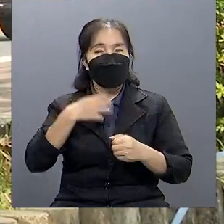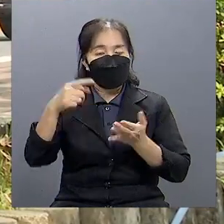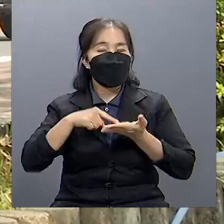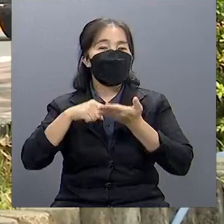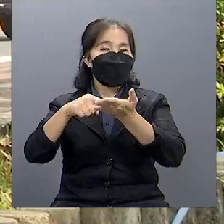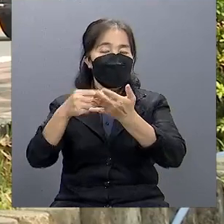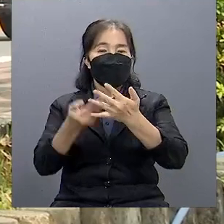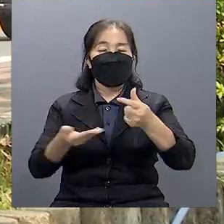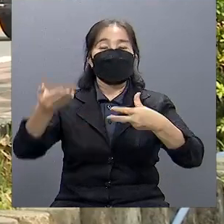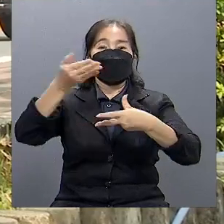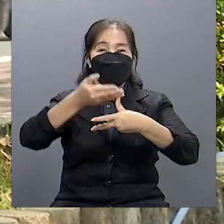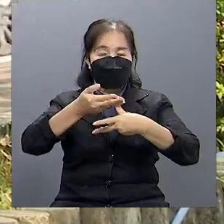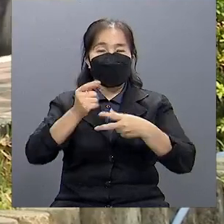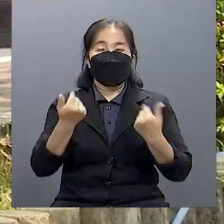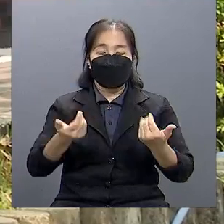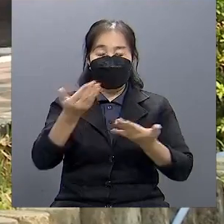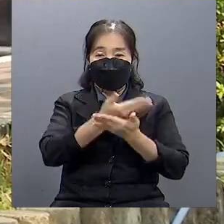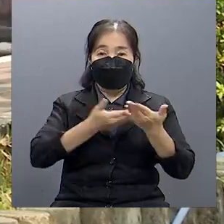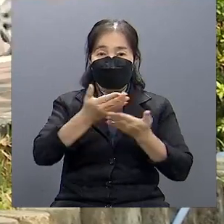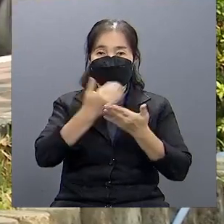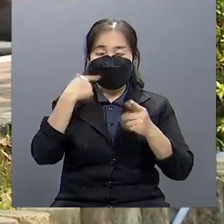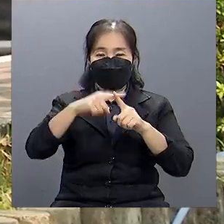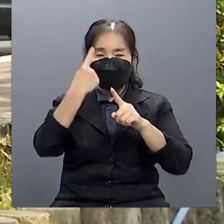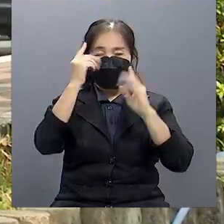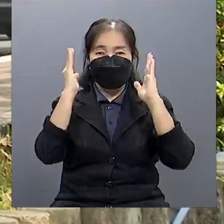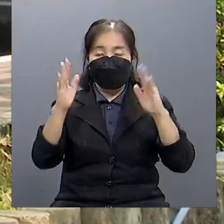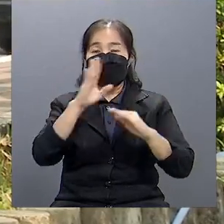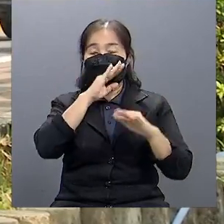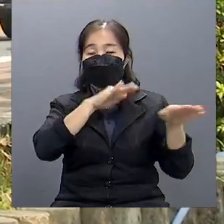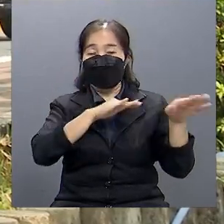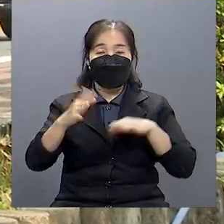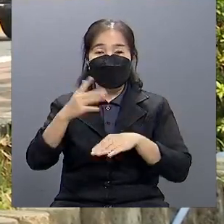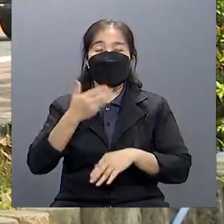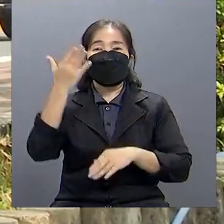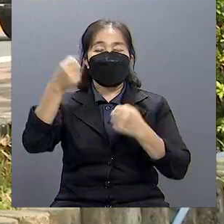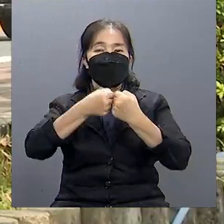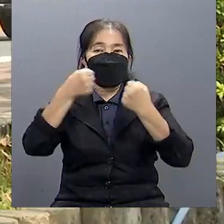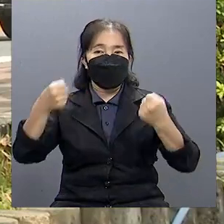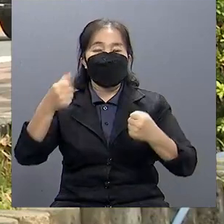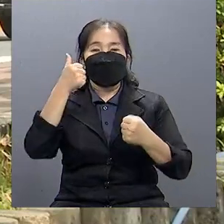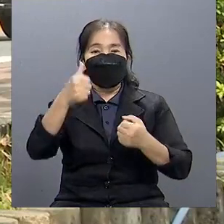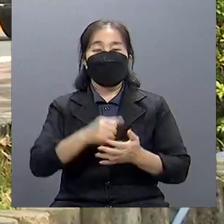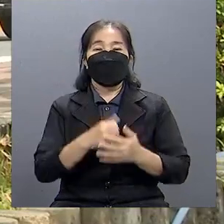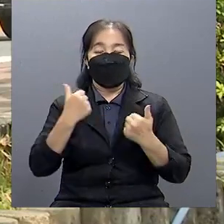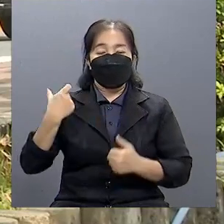ารือแม้ว่าจะมีกรอบ1เดือนแต่หากยังไม่พร้อมก็สามารถขอขยายเวลาได้ทนายความก็บอกว่